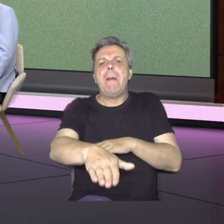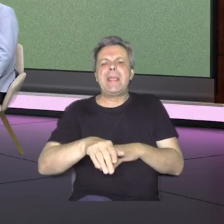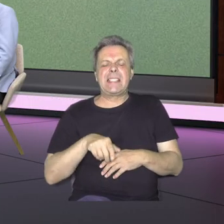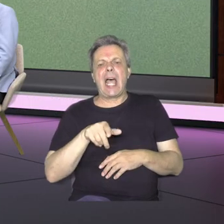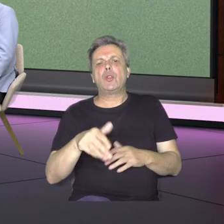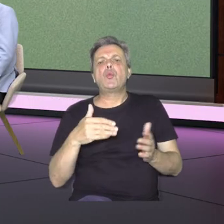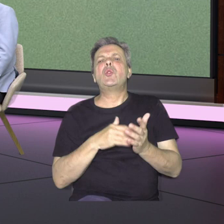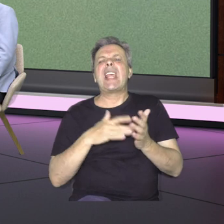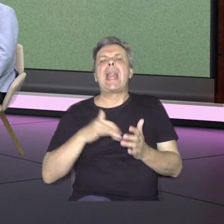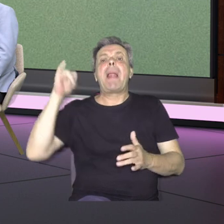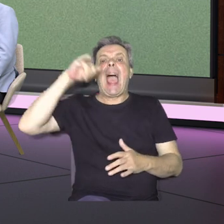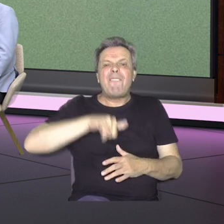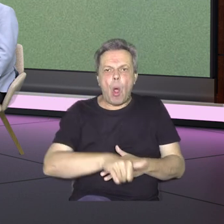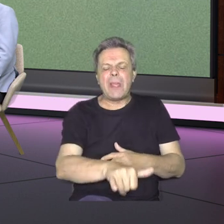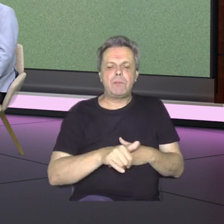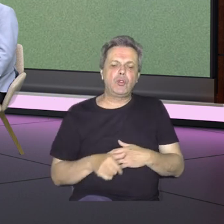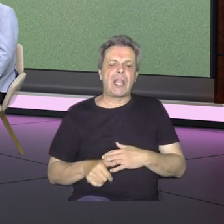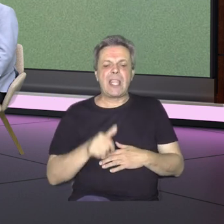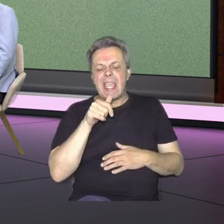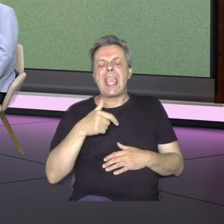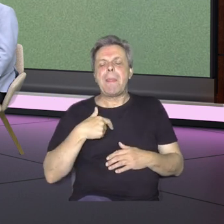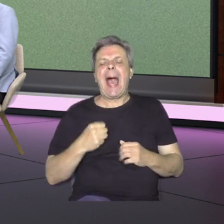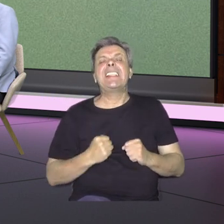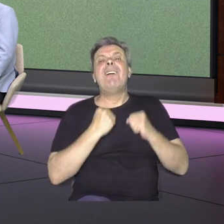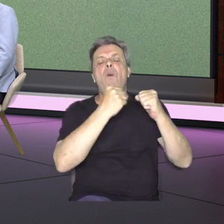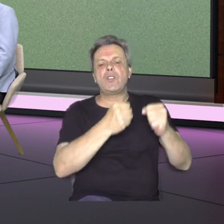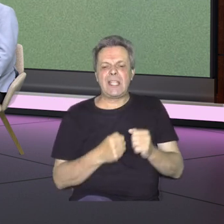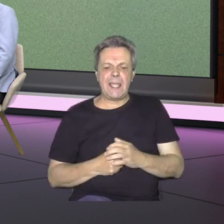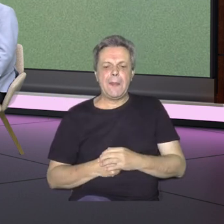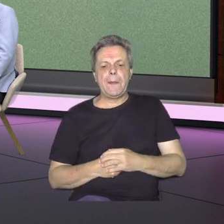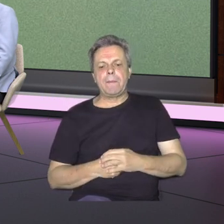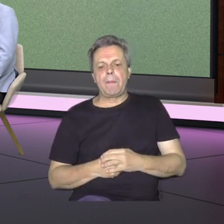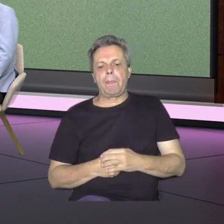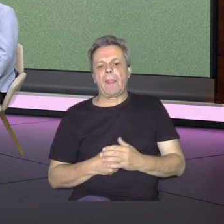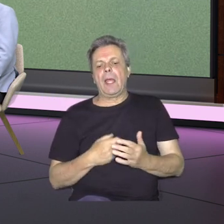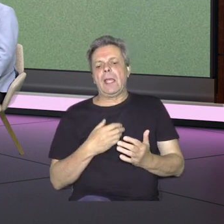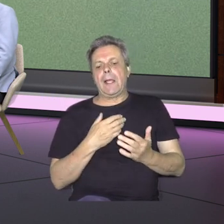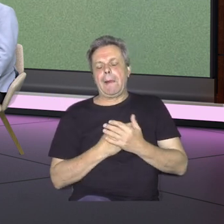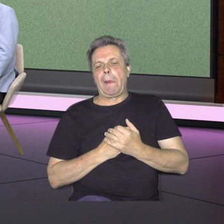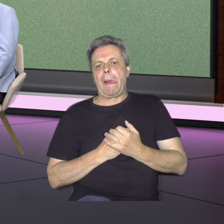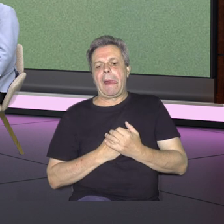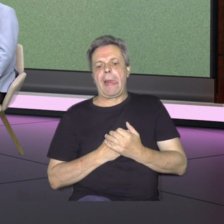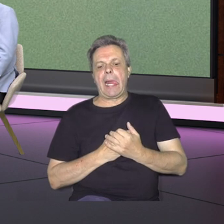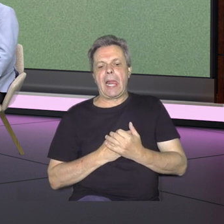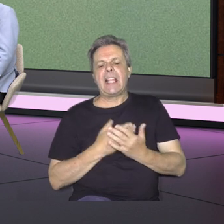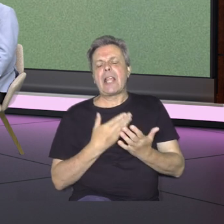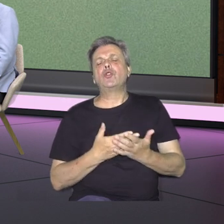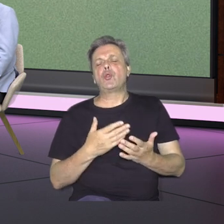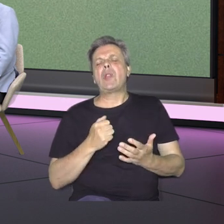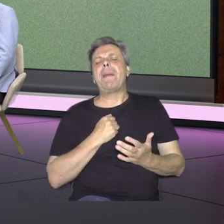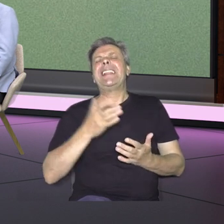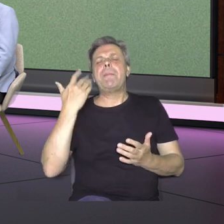su se trebali saveznički avioni spuštati i nas voziti gdje su i Dalmatinci bili u Elšat, na